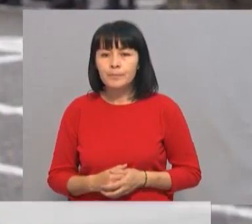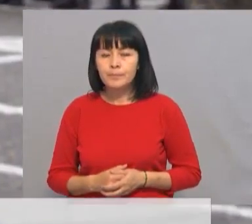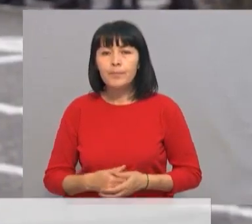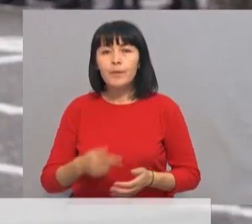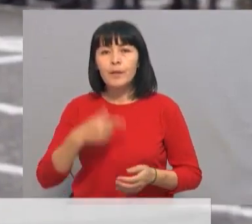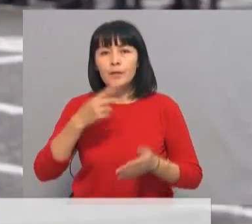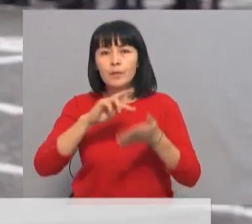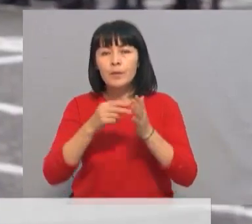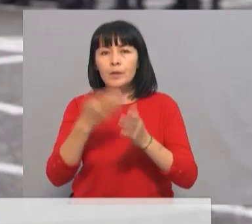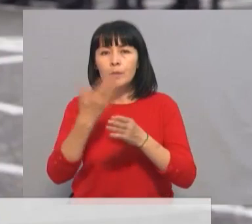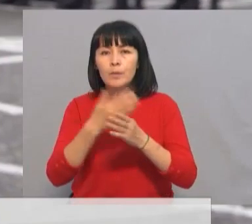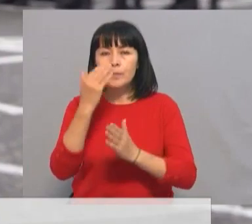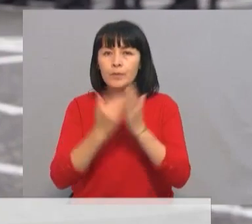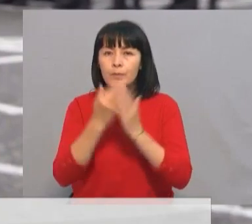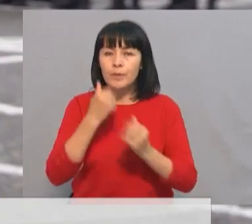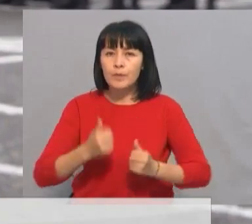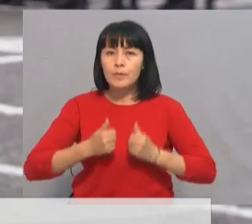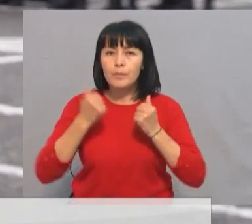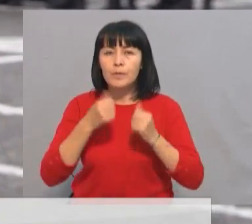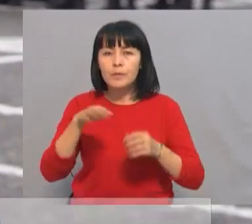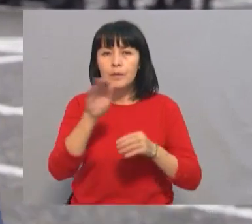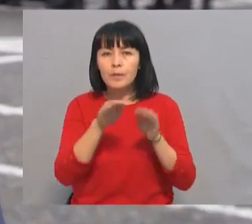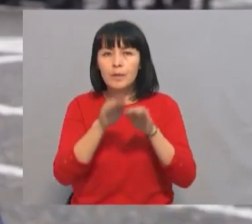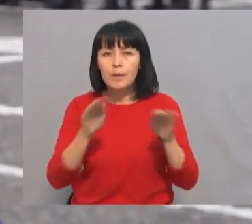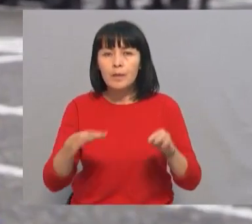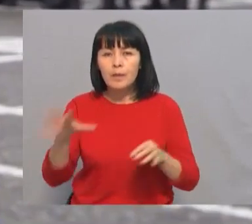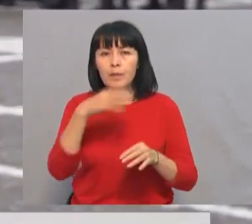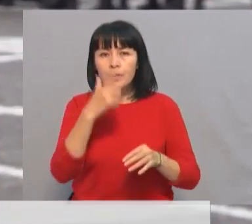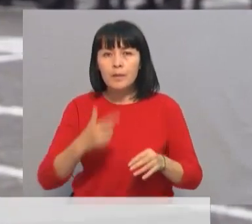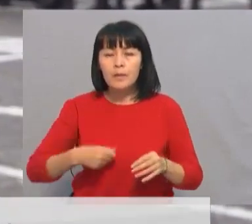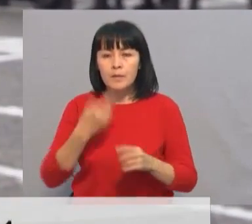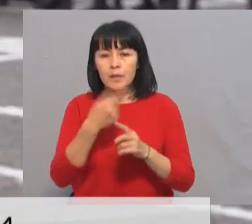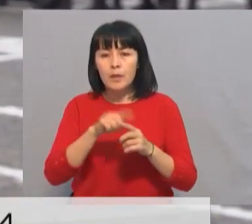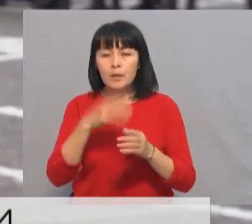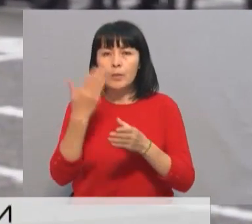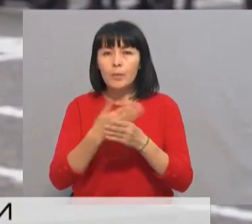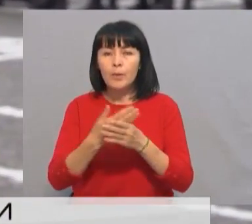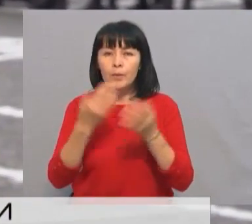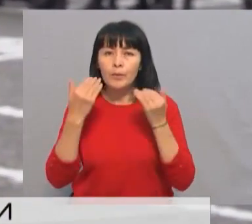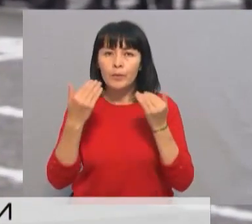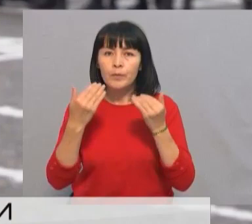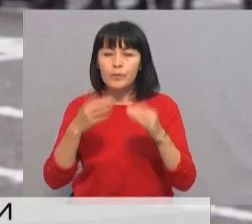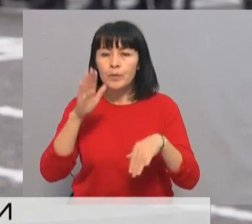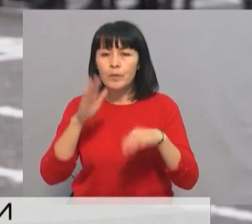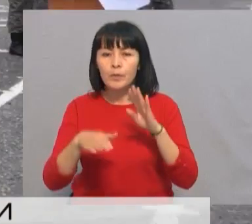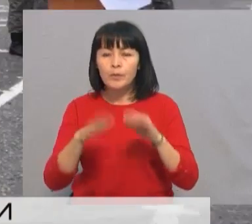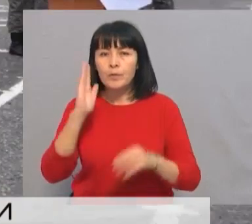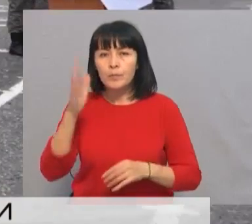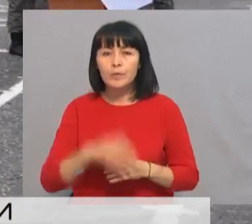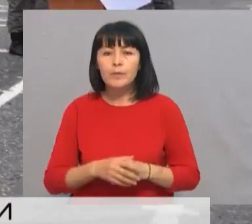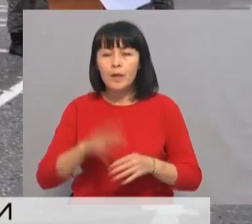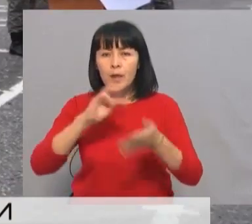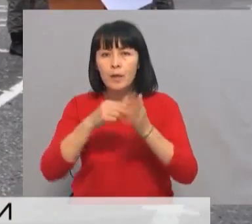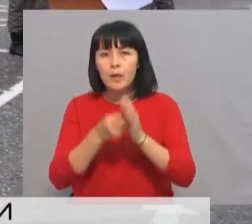Я считаю, проект поможет повысить мотивацию ребят. Поздравляю всех солдат. Пусть эти сертификаты помогут им построить лучшее будущее.